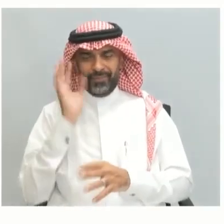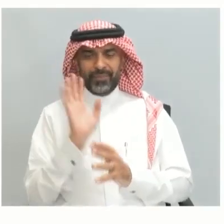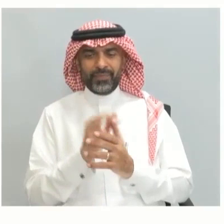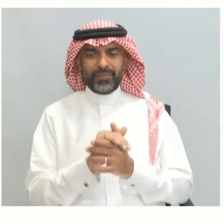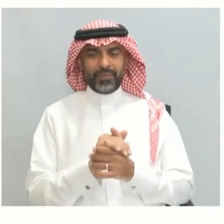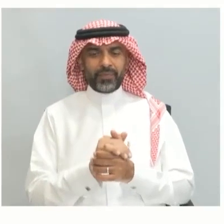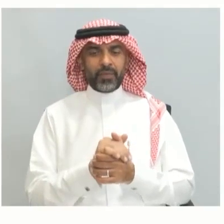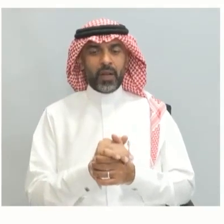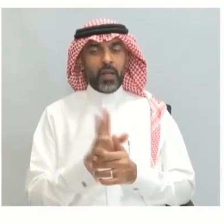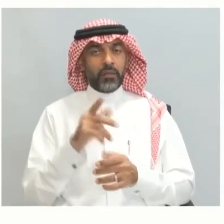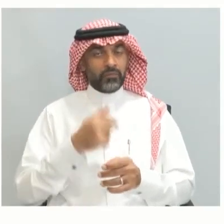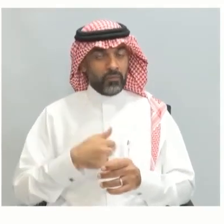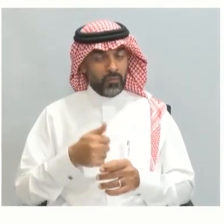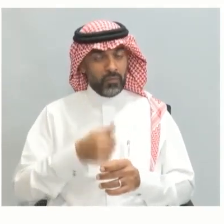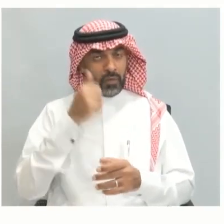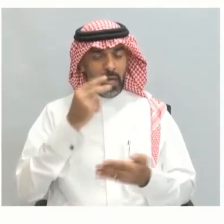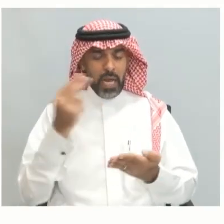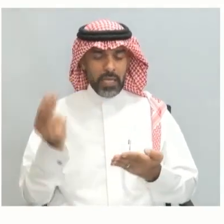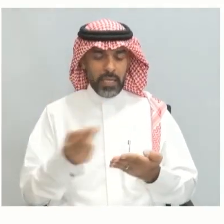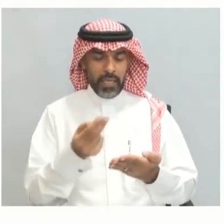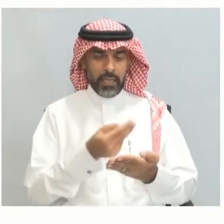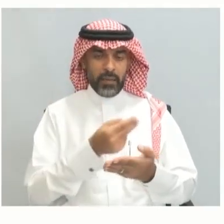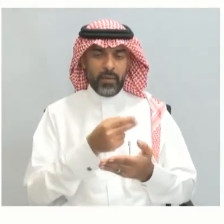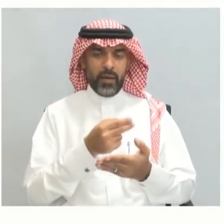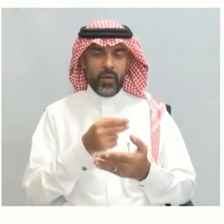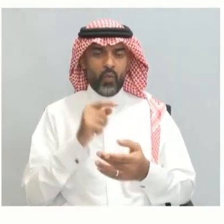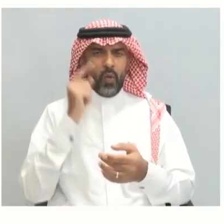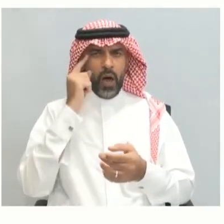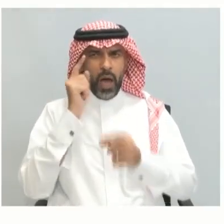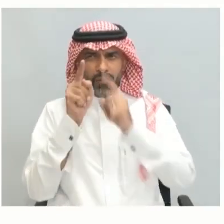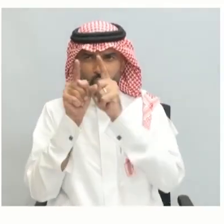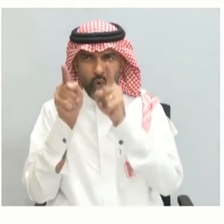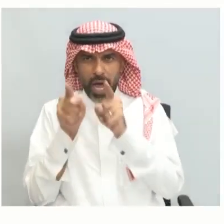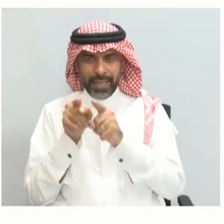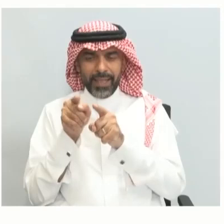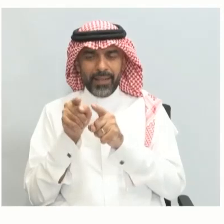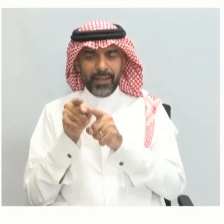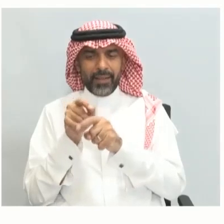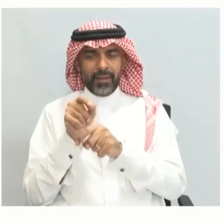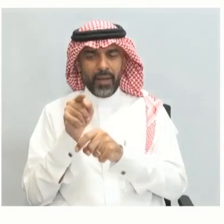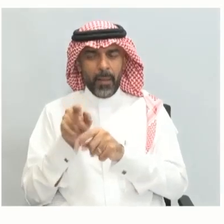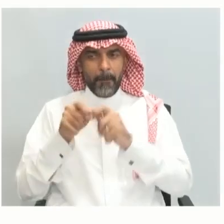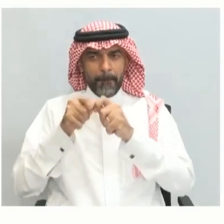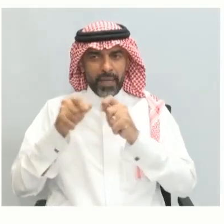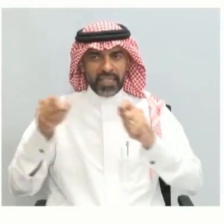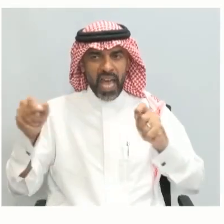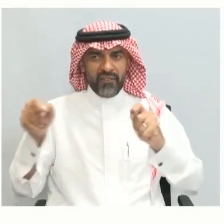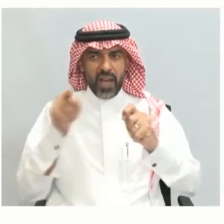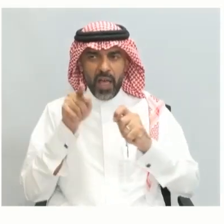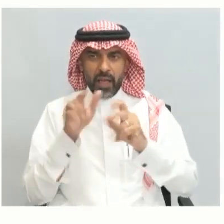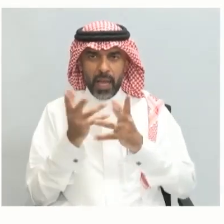نستطيع ان نرسم هذه الظواهر ونستطيع ان نحدد ابنائي وبناتي الطلاب المسافات بين